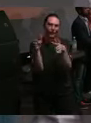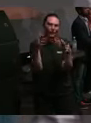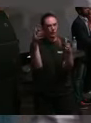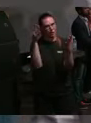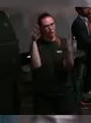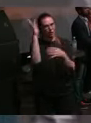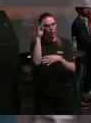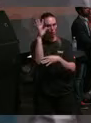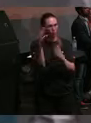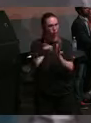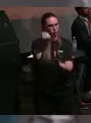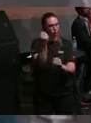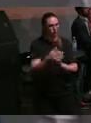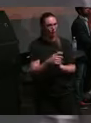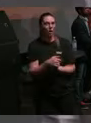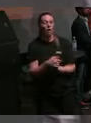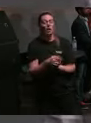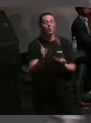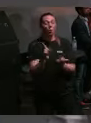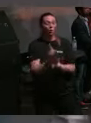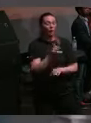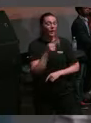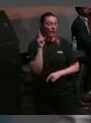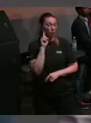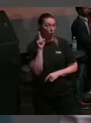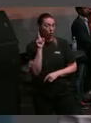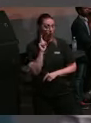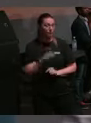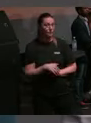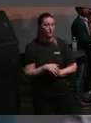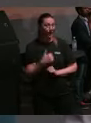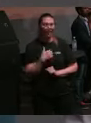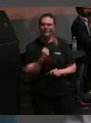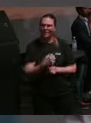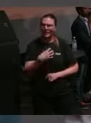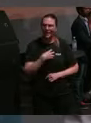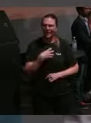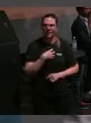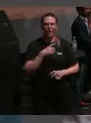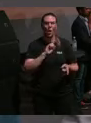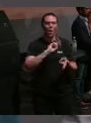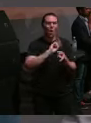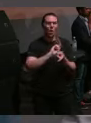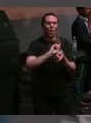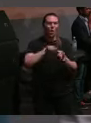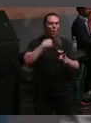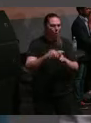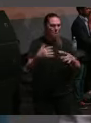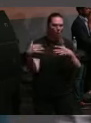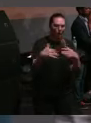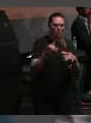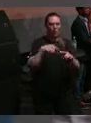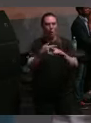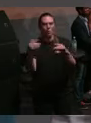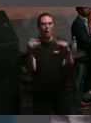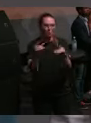for naturen. Og nå hører hun jo, altså jeg jo livredd for at det skal bli omkamper overalt nå, at det skal gå rundt